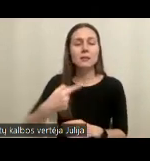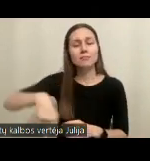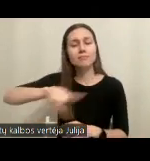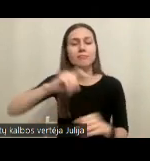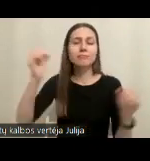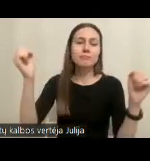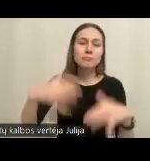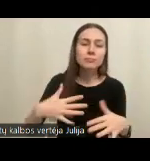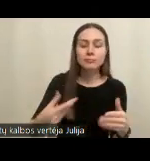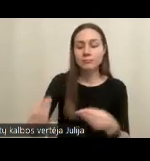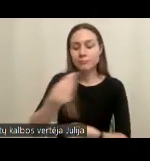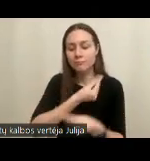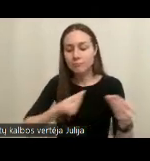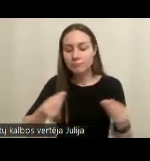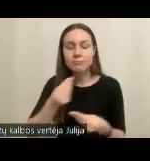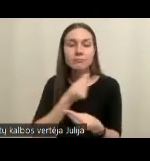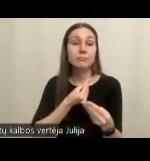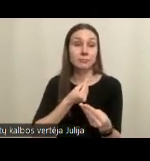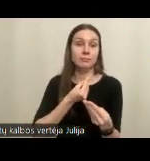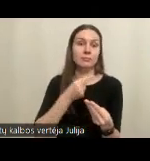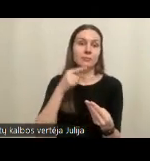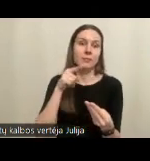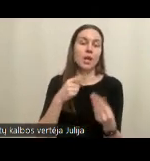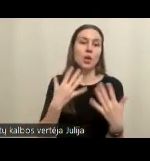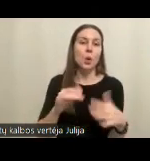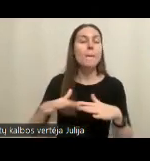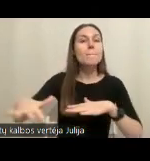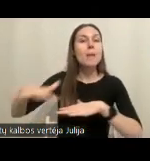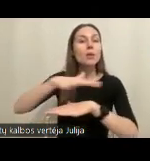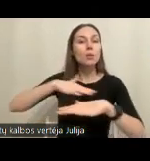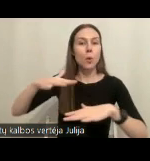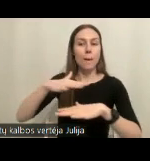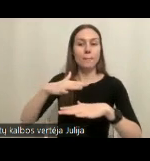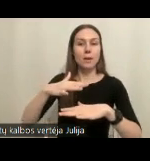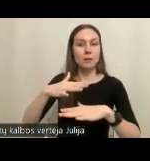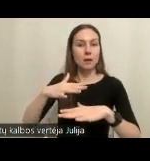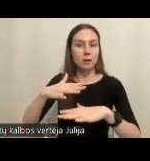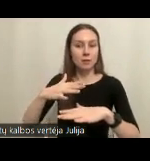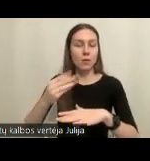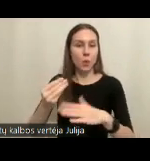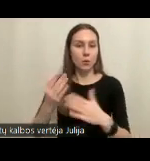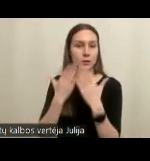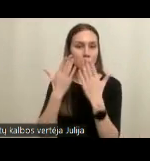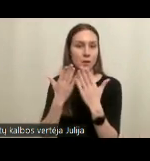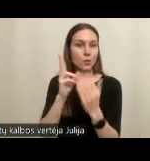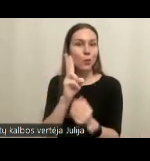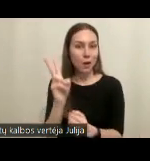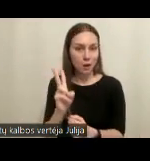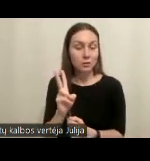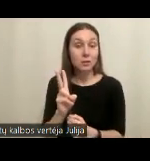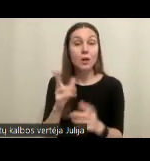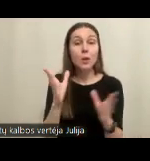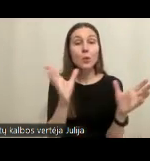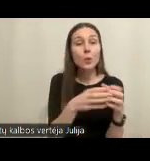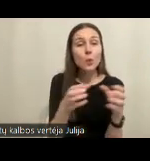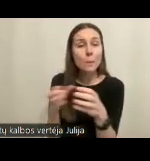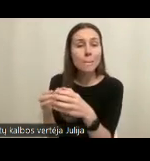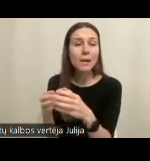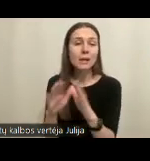darėsi įspūdžiais. Tuo būdu sukuriamos bendruomenės, skaitančiųjų bendruomenės. Ir susikūrė grupės,